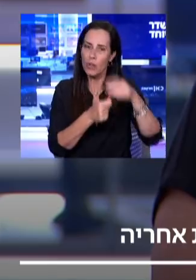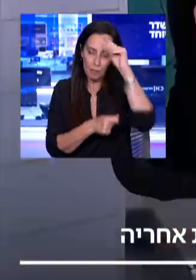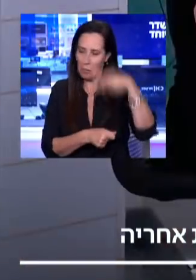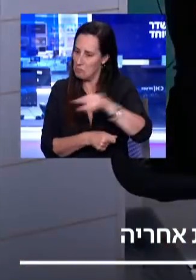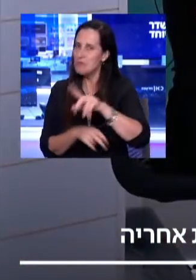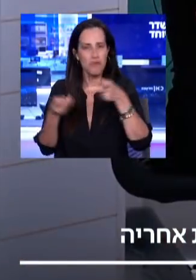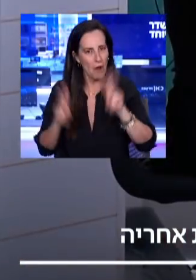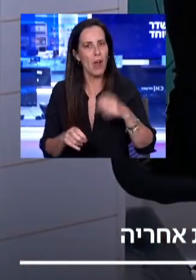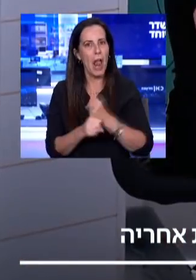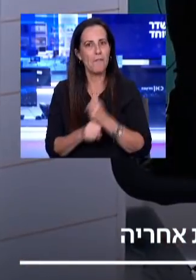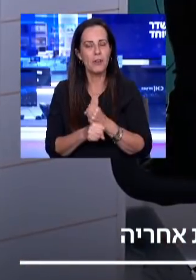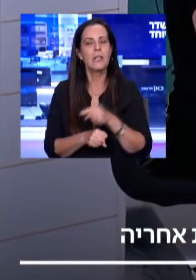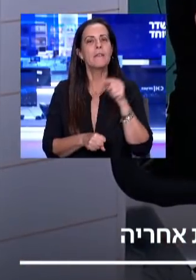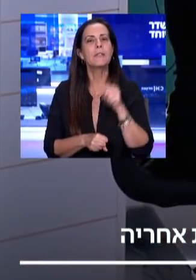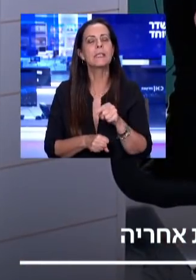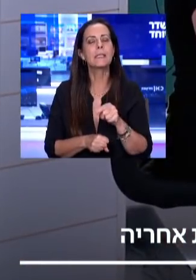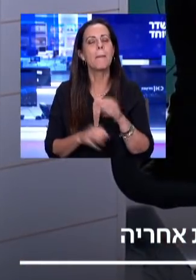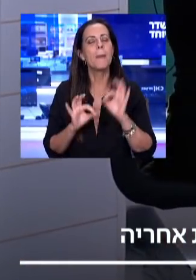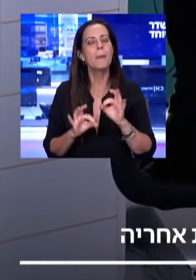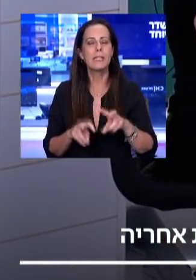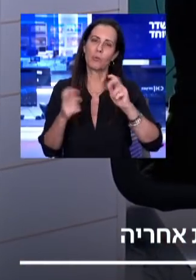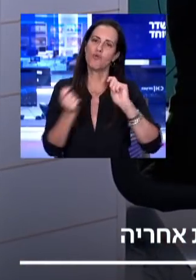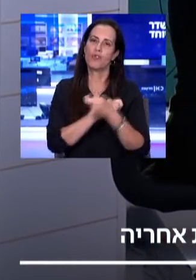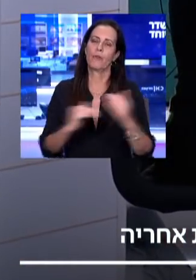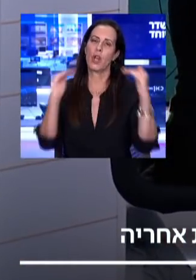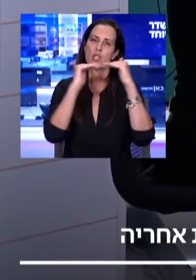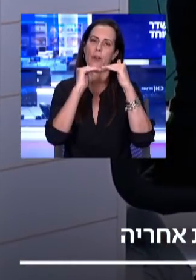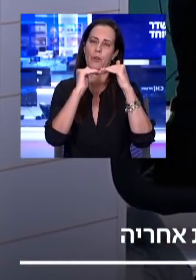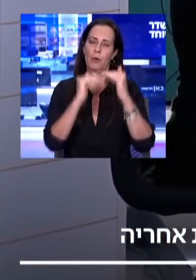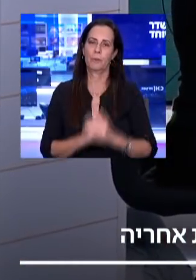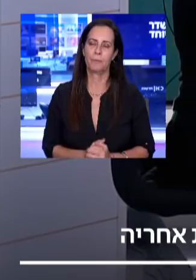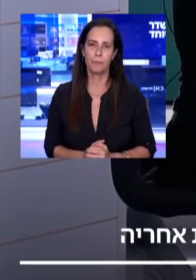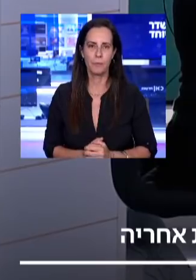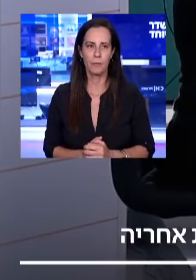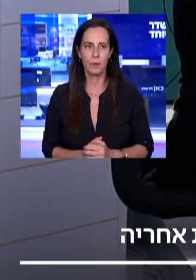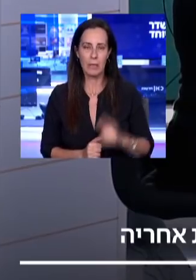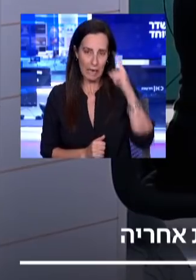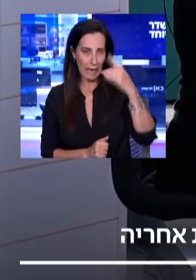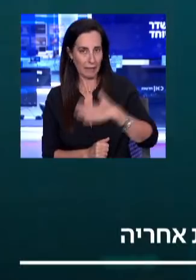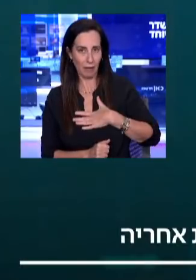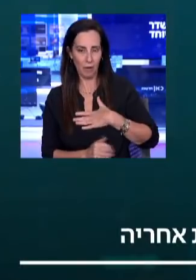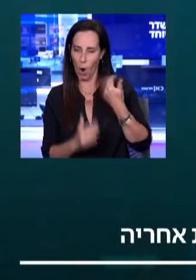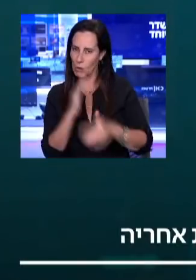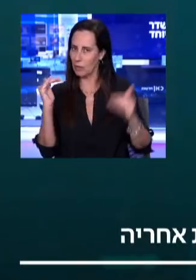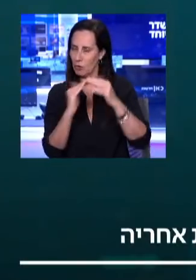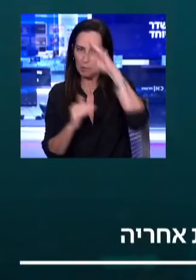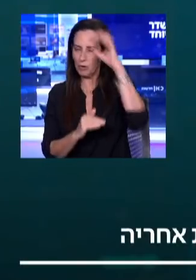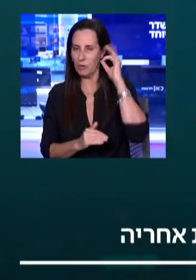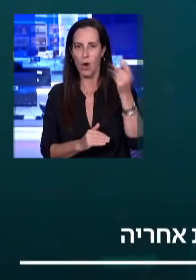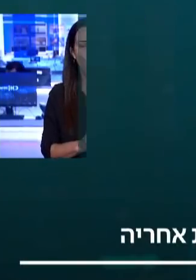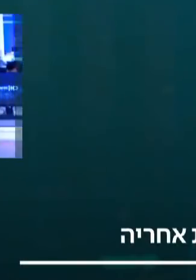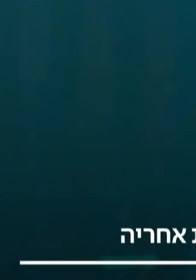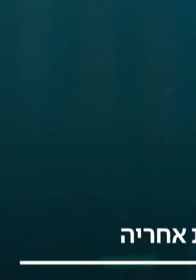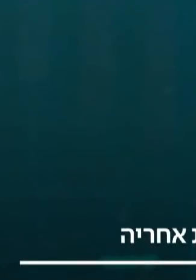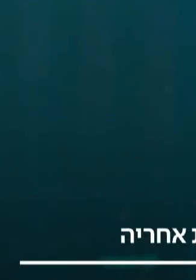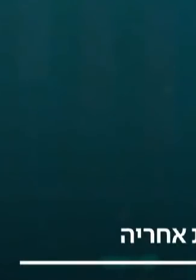הזה אפשרי, וזה פתח לשינוי ולשוויון בכל המגדרים. אני אגיד שלדעתי חוסר שוויון בנשים וגברים הוא לא בעיה